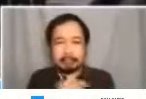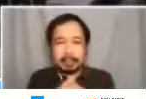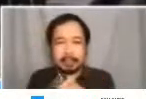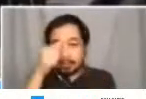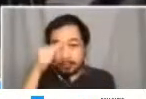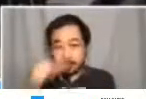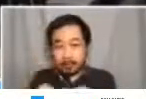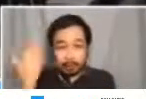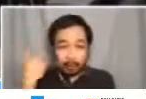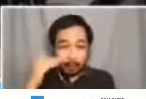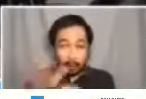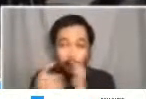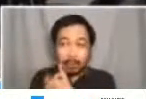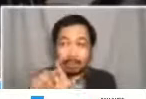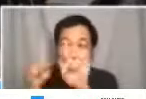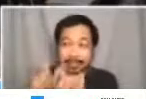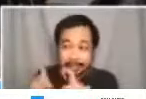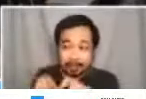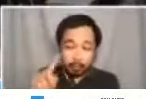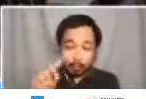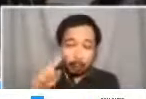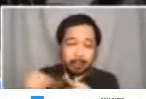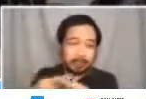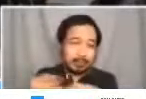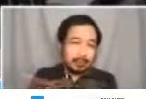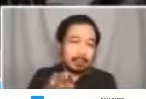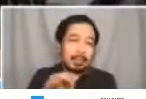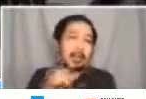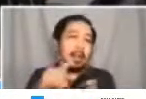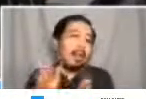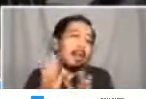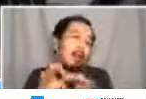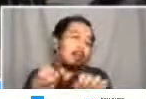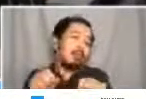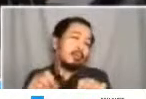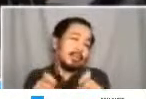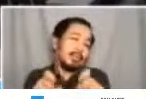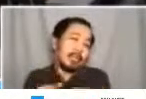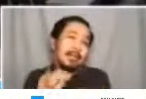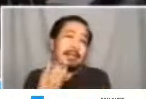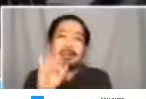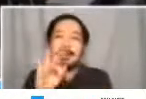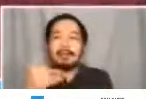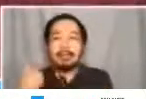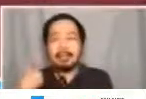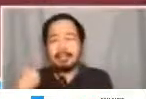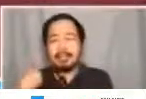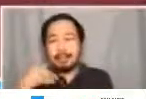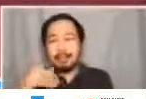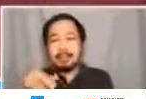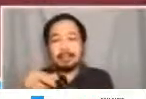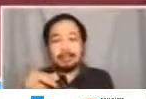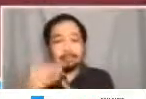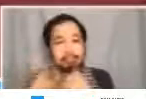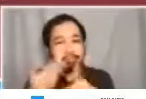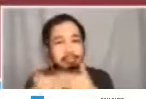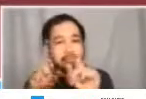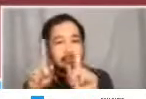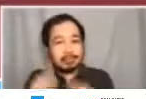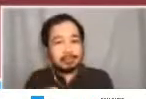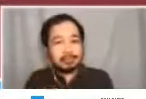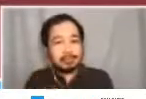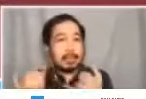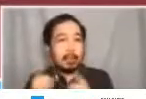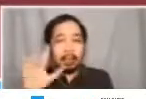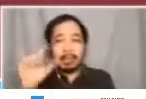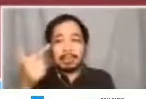Ako po muli ang inyong lingkod, Secretary Martin Andanar, mula sa Presidential Communications Operations Office. Opo, Secretary Martin, batiin lang